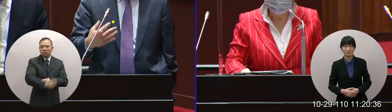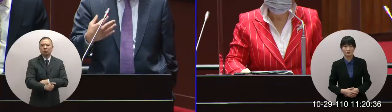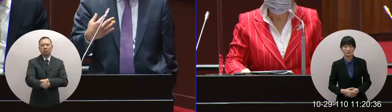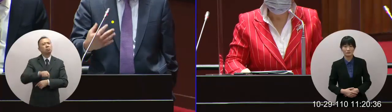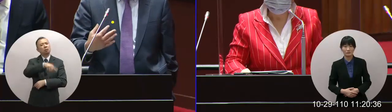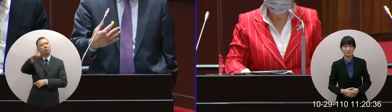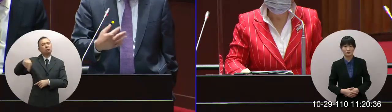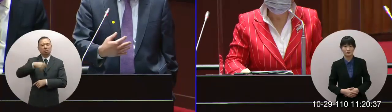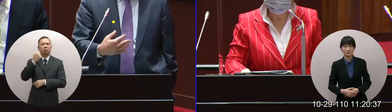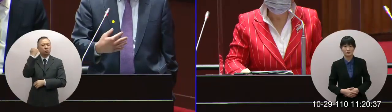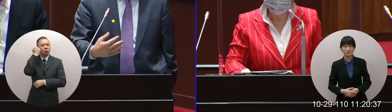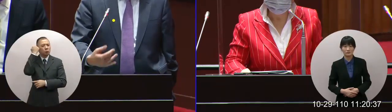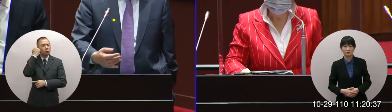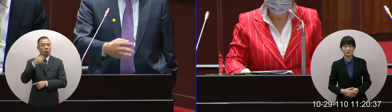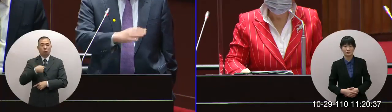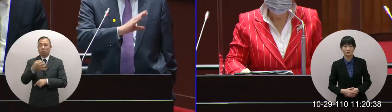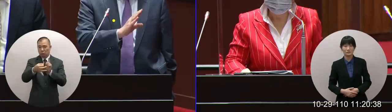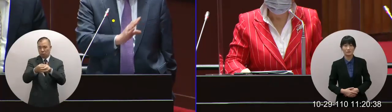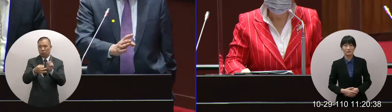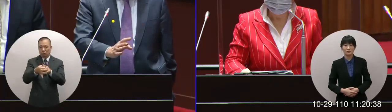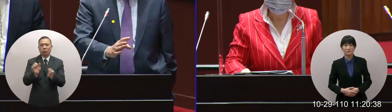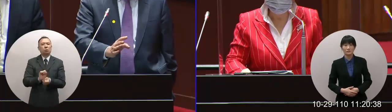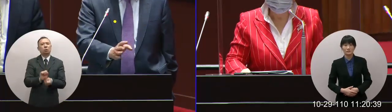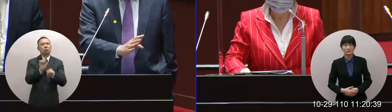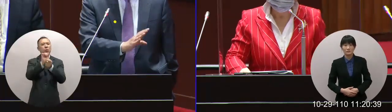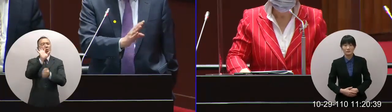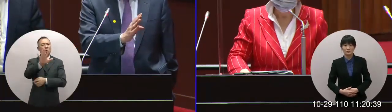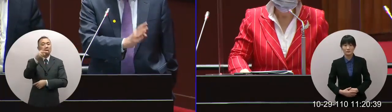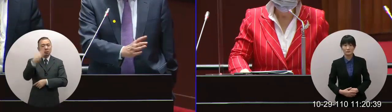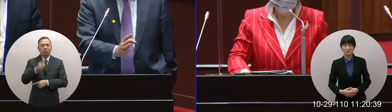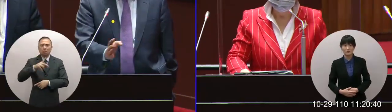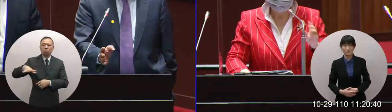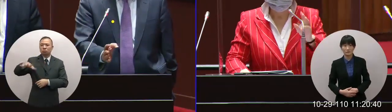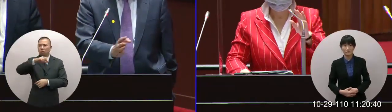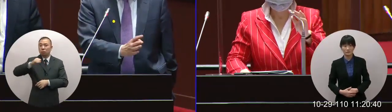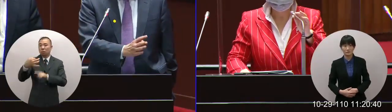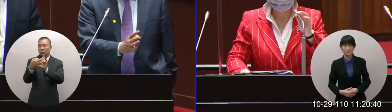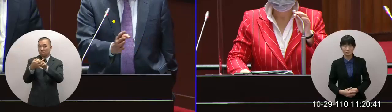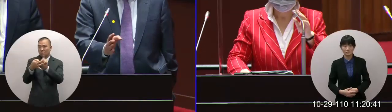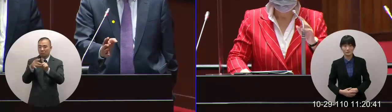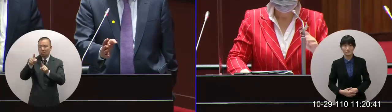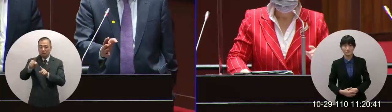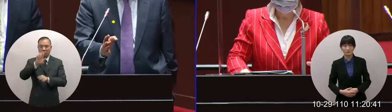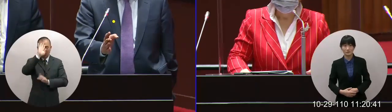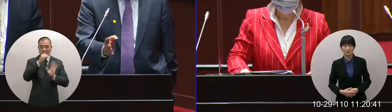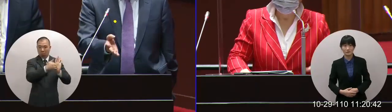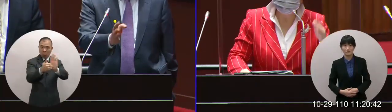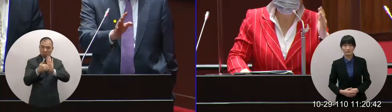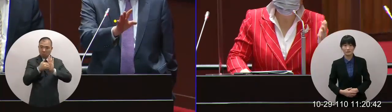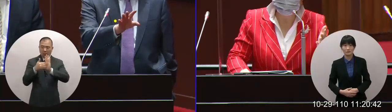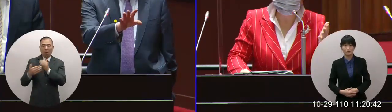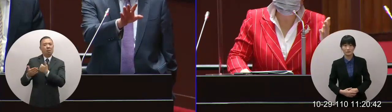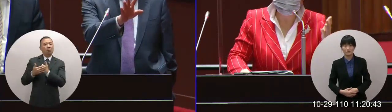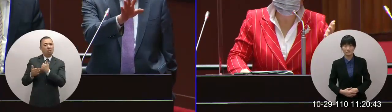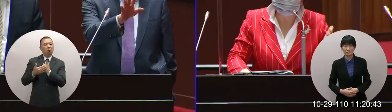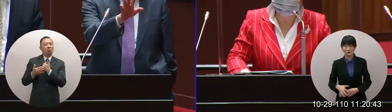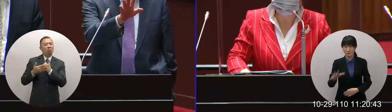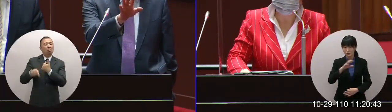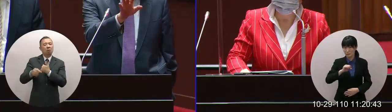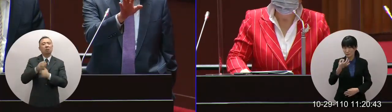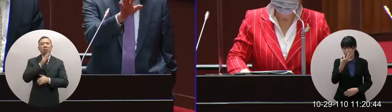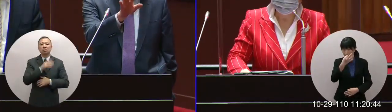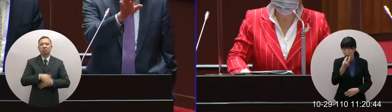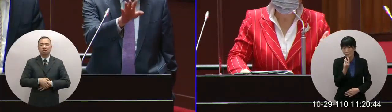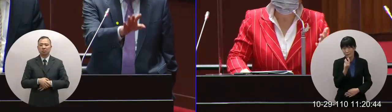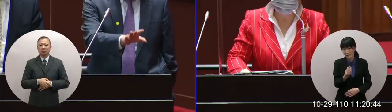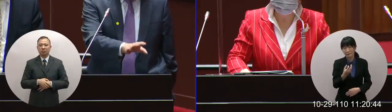也有编列相关的费用。至于在总额它在疫情期间是一个好处，在 大家我们总额占的那么低